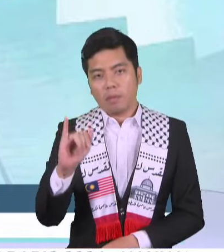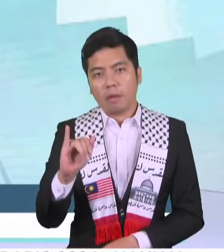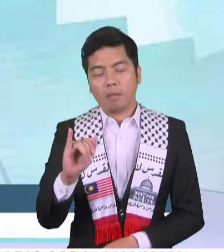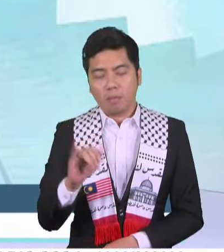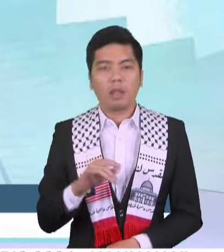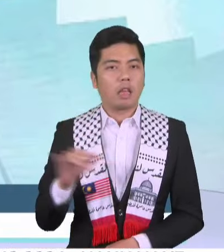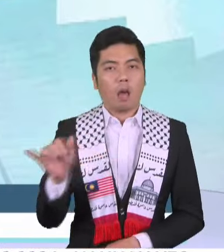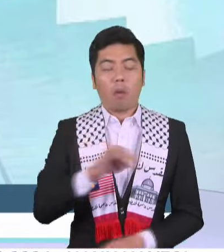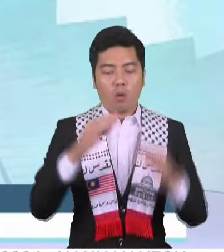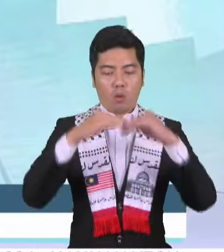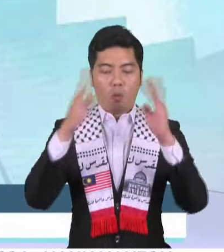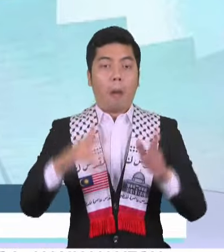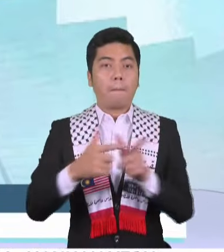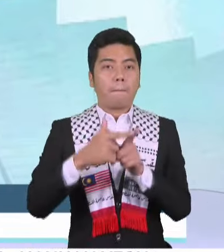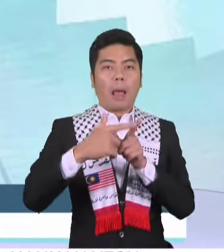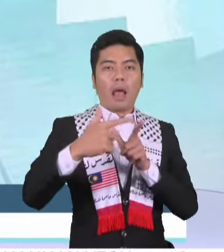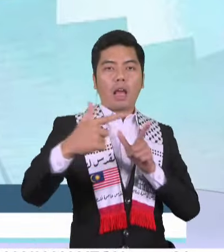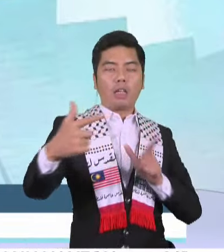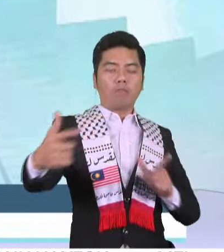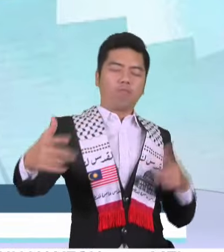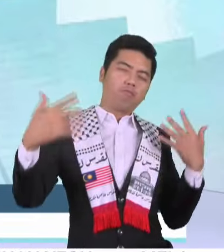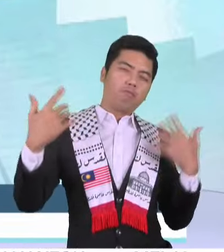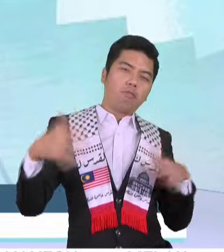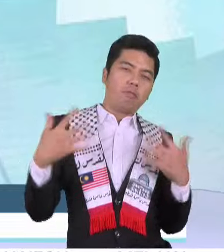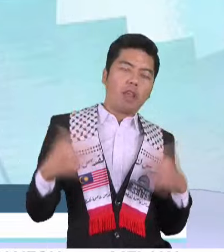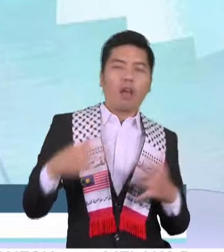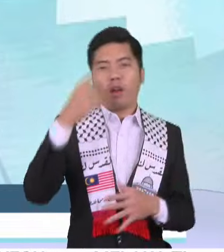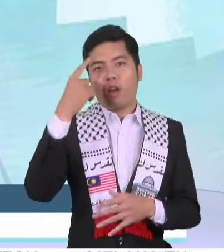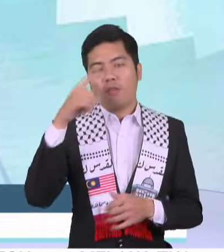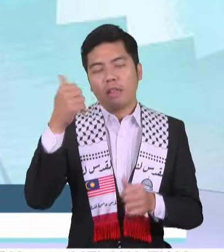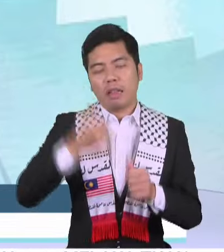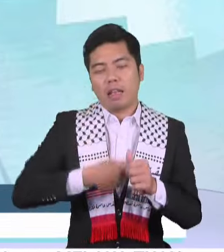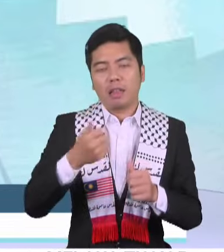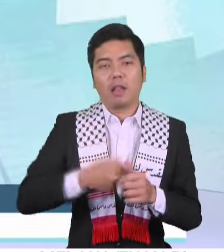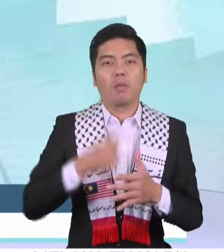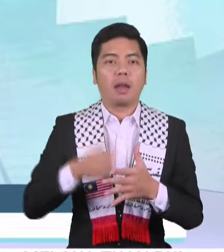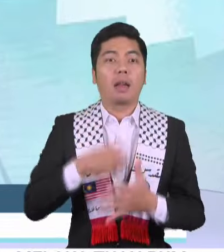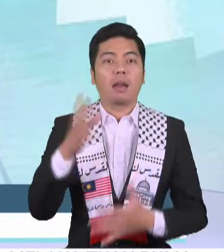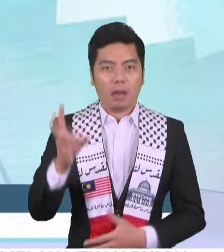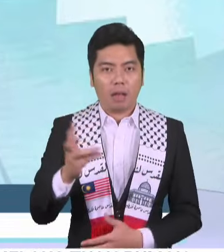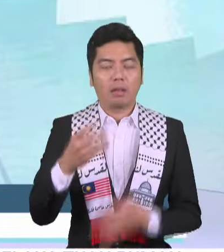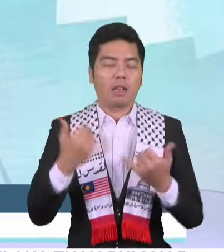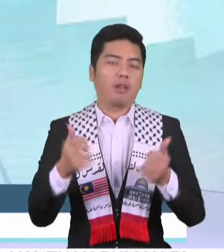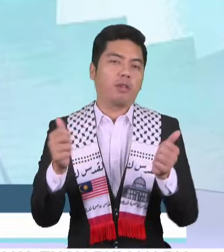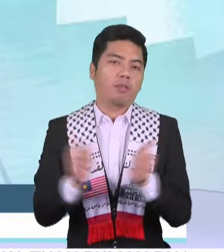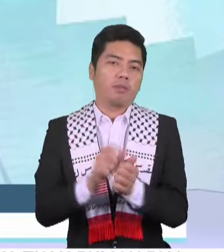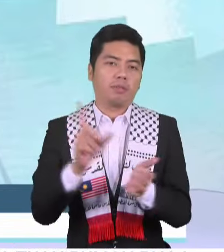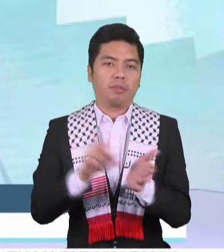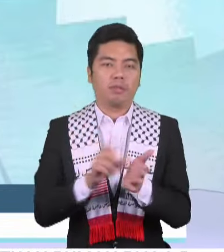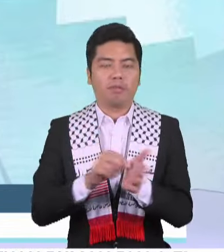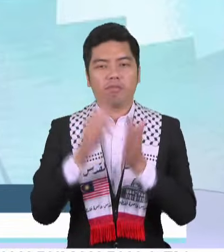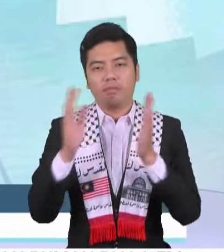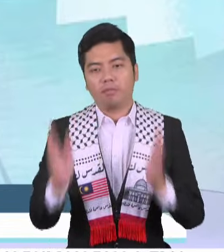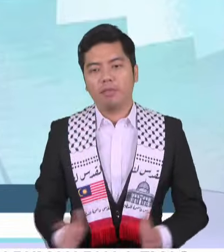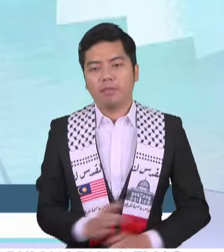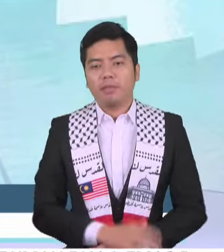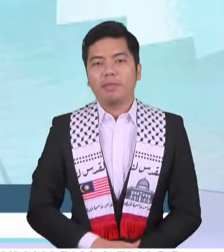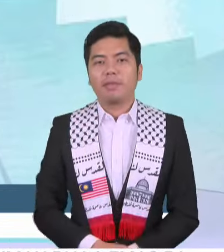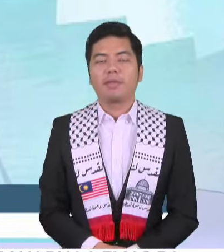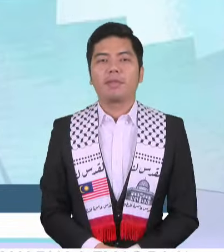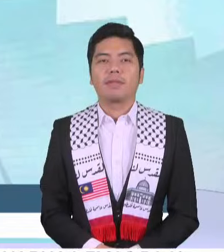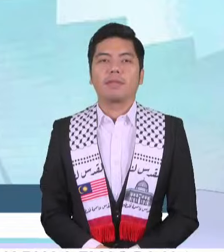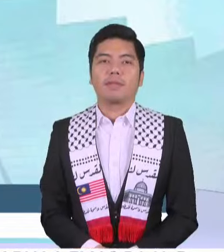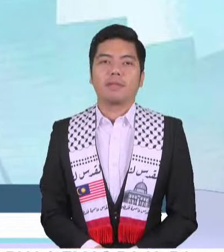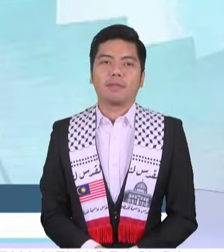kelazimannya, suasana rumah panjang akan meriah seperti setiap kali tiba awal Jun. Ikuti perinciannya Izzah Zulkifli yang